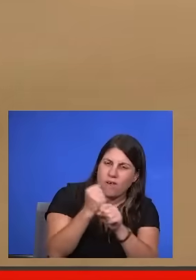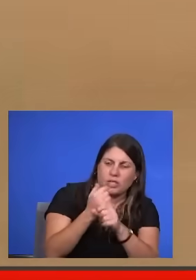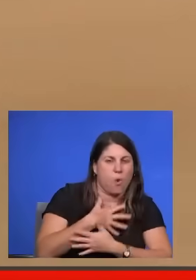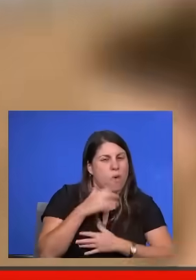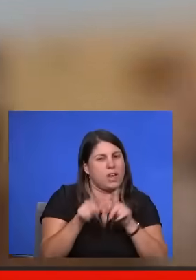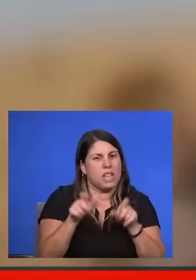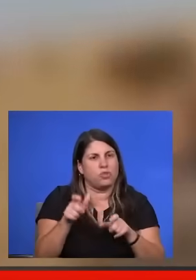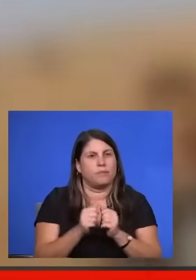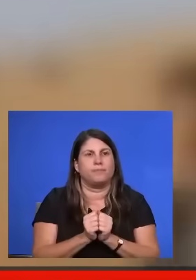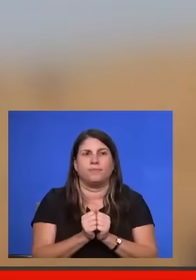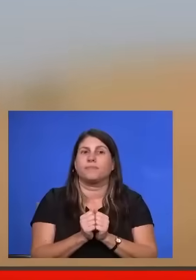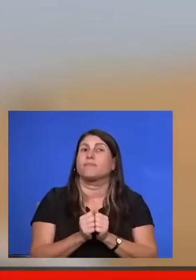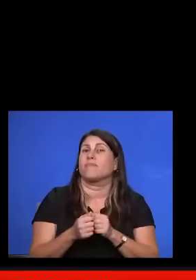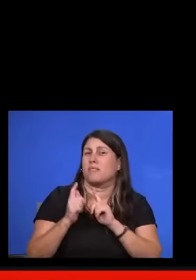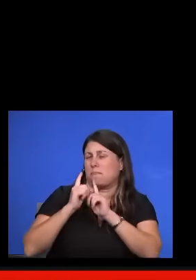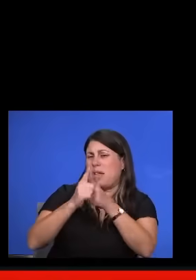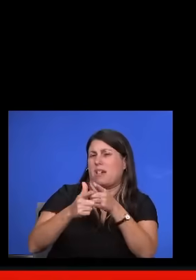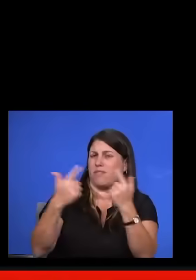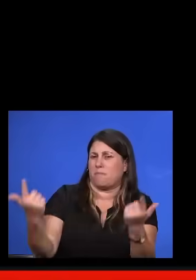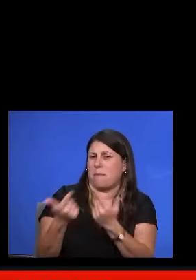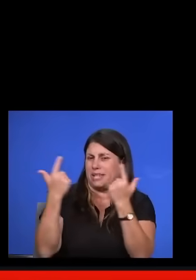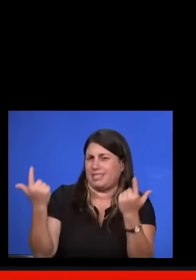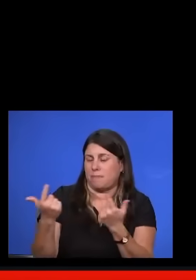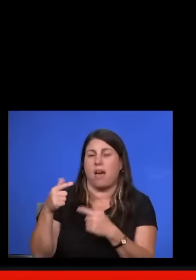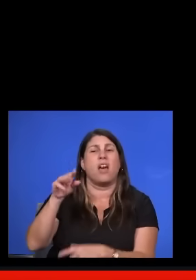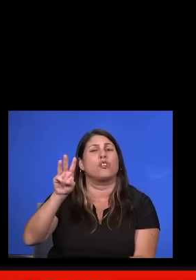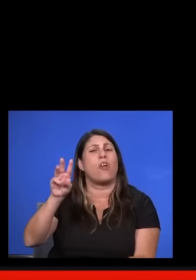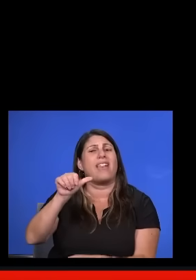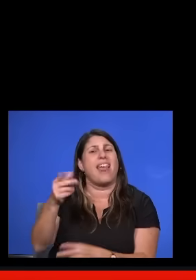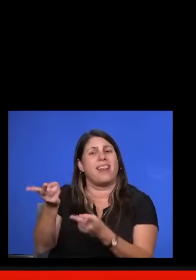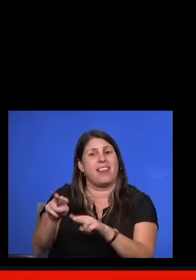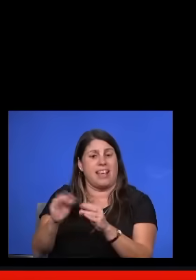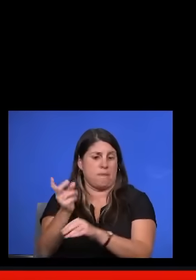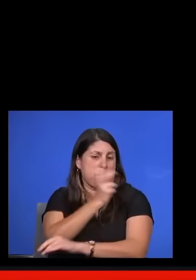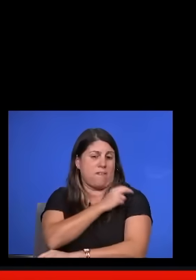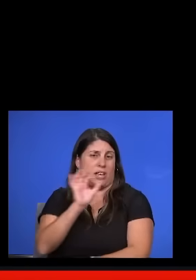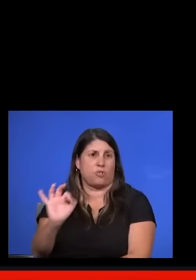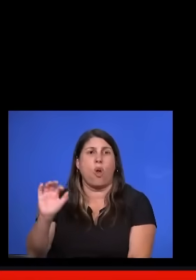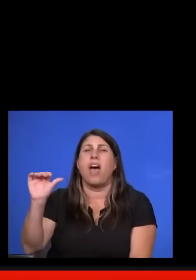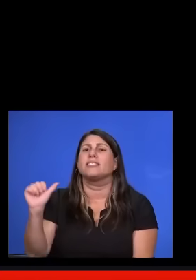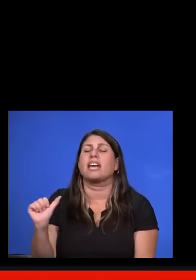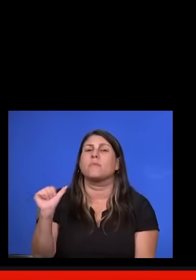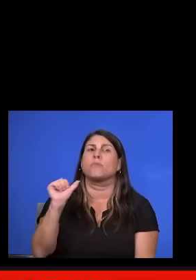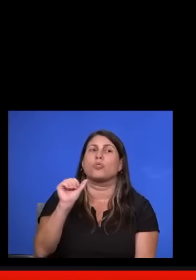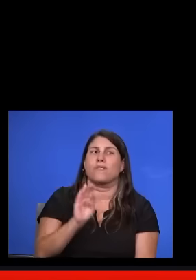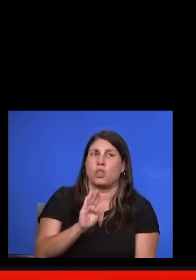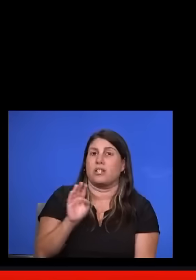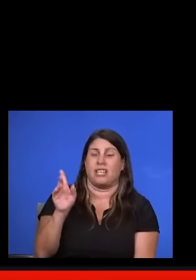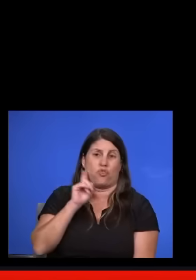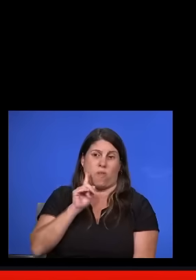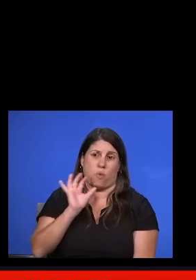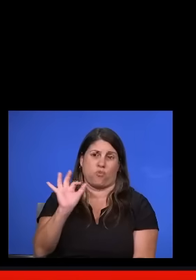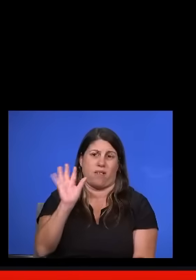קרב הנואש במסיבה ברעים נפל שיאל יחד עם מפקדו אנדרי פושיבוי. שמותיהם כבר הצטרפו אל לוח הזיכרון